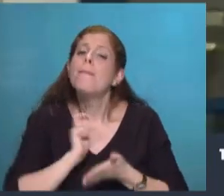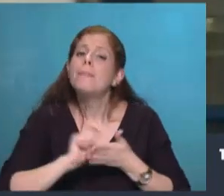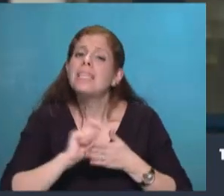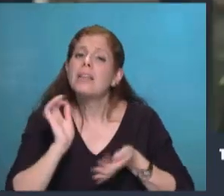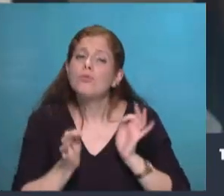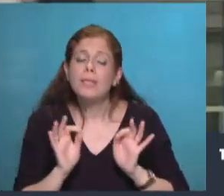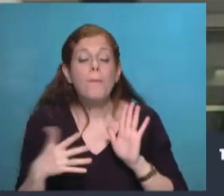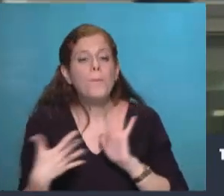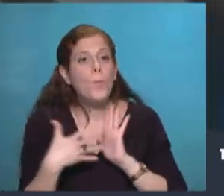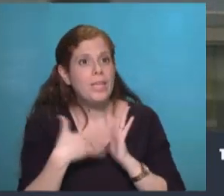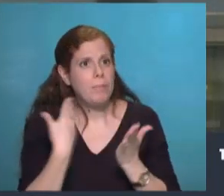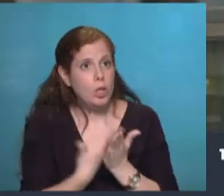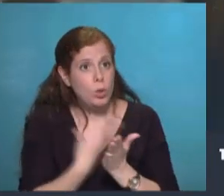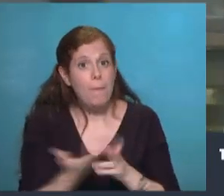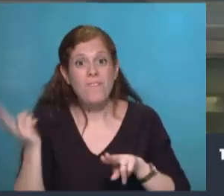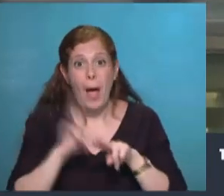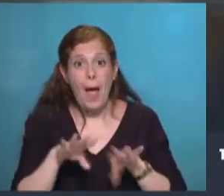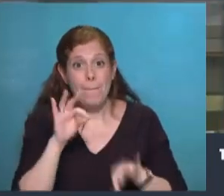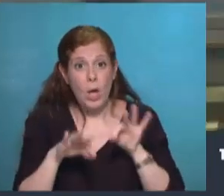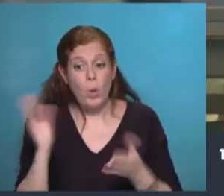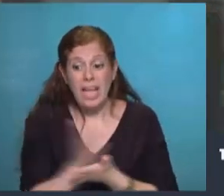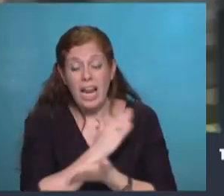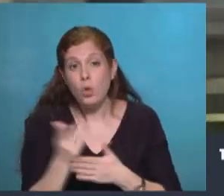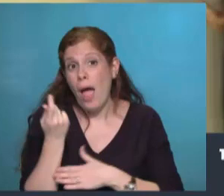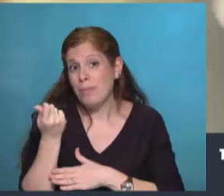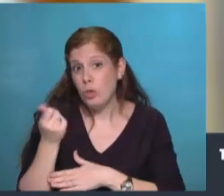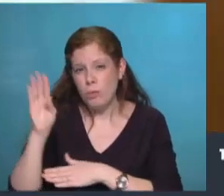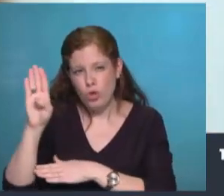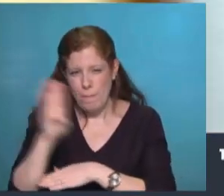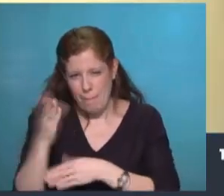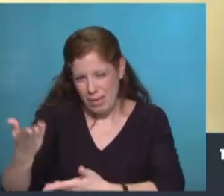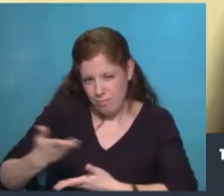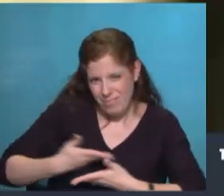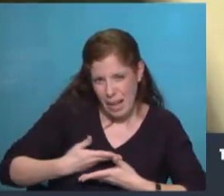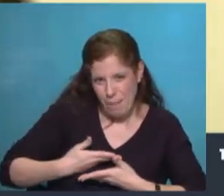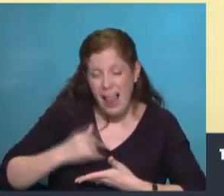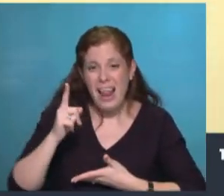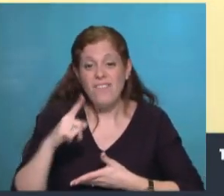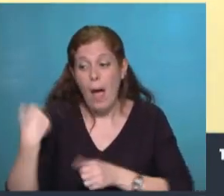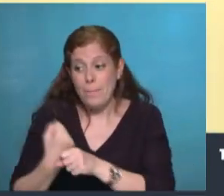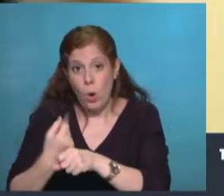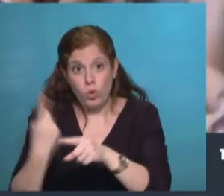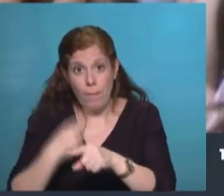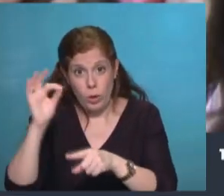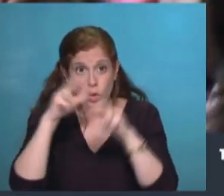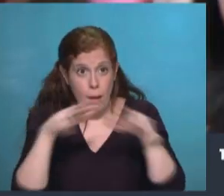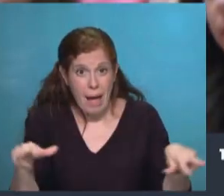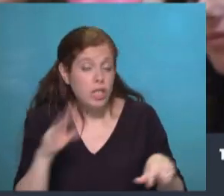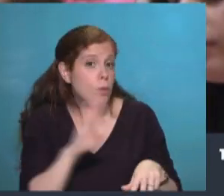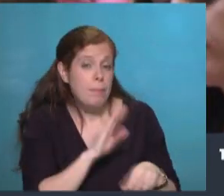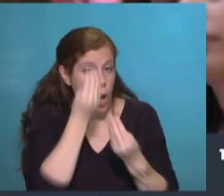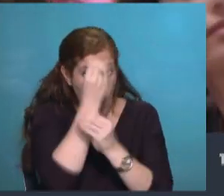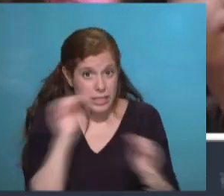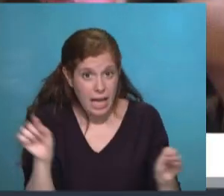בודקים את הנתונים, ואחרי הבחירות יחליטו האם הסכומים שקיבל נתניהו והפעילות של בן הדוד בארץ שעליה לא הצהיר נתניהו,